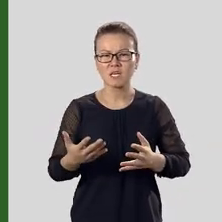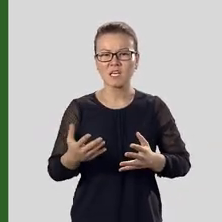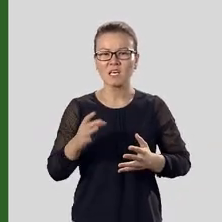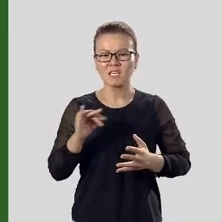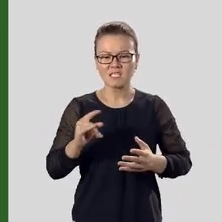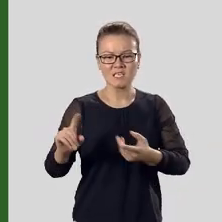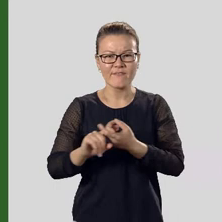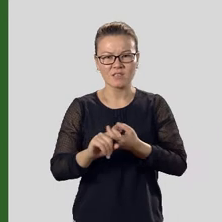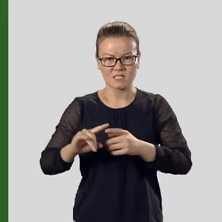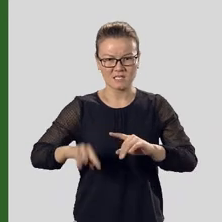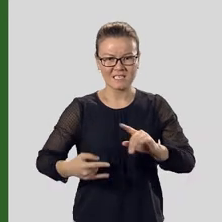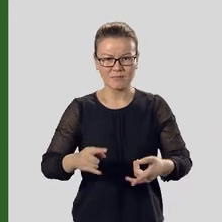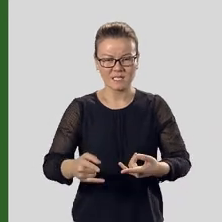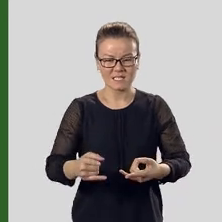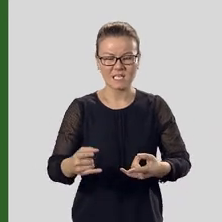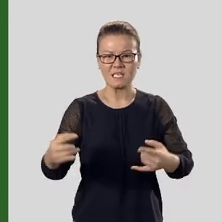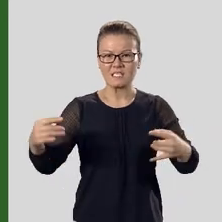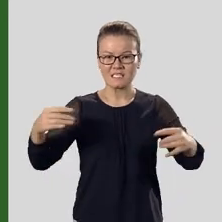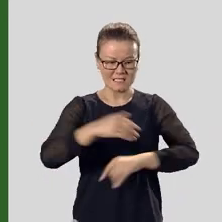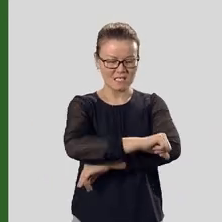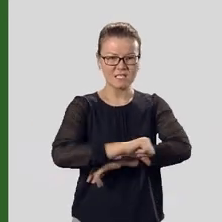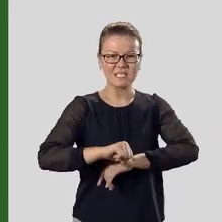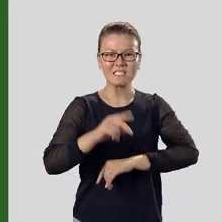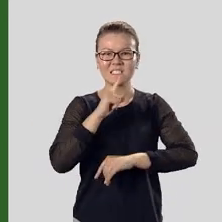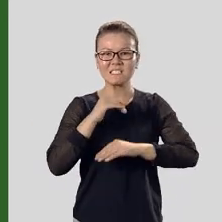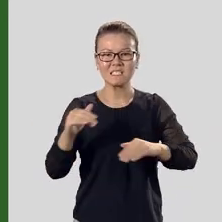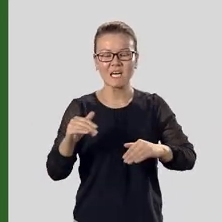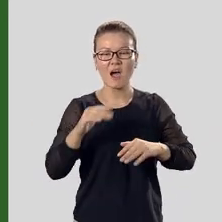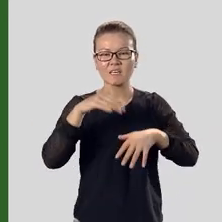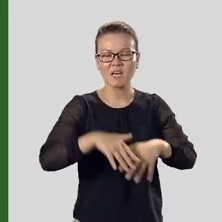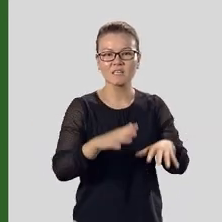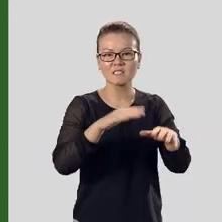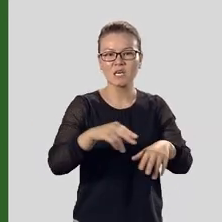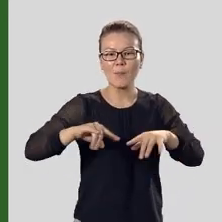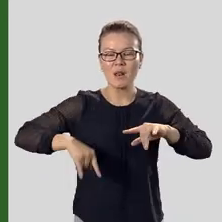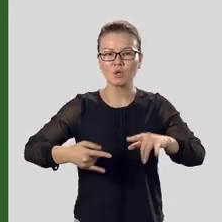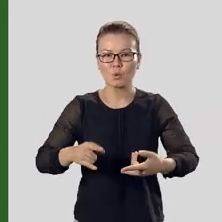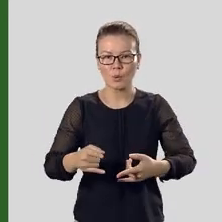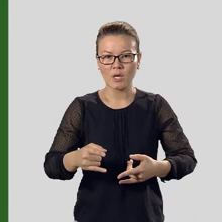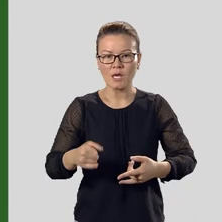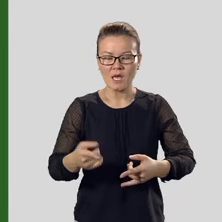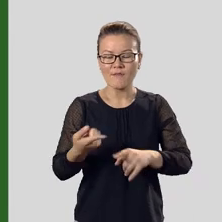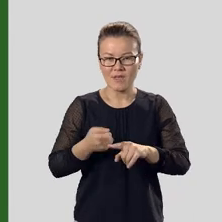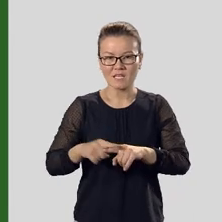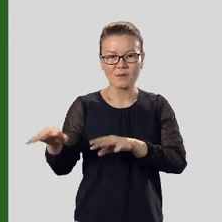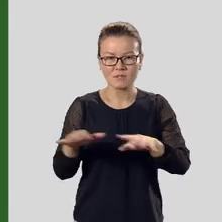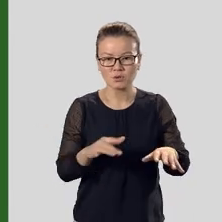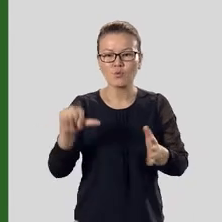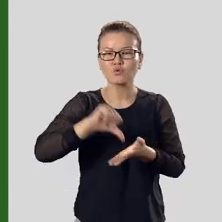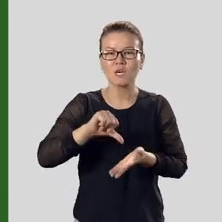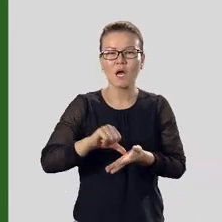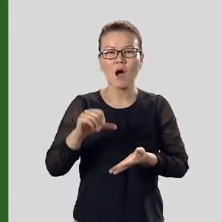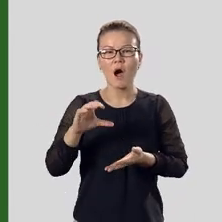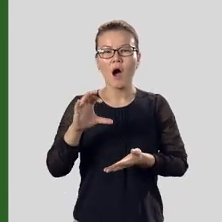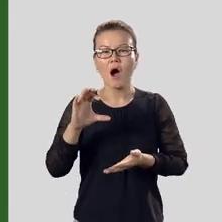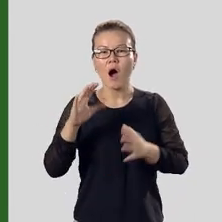плит, граничащих с Тихоокеанской плитой. Так как в этих процессах участвует